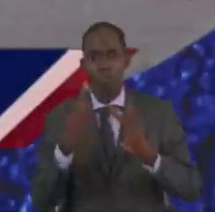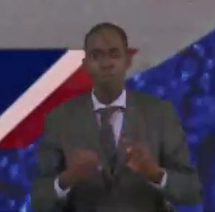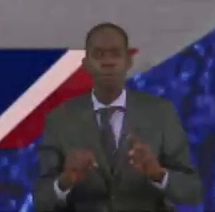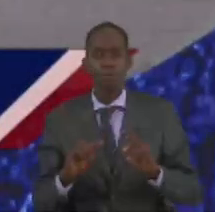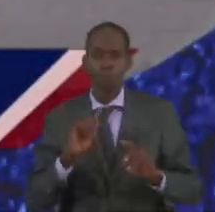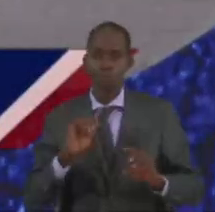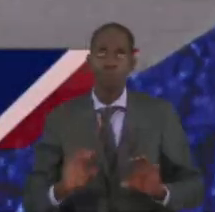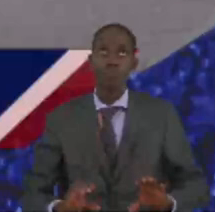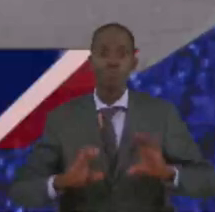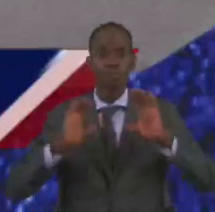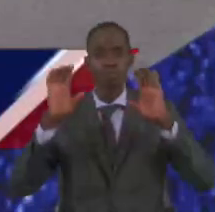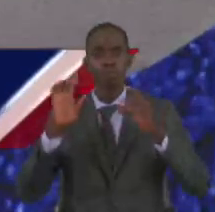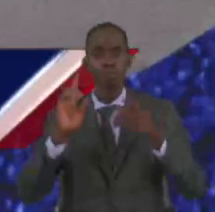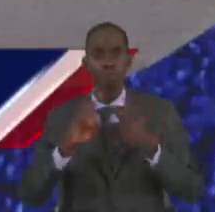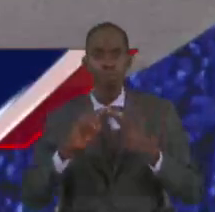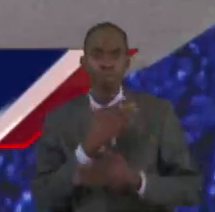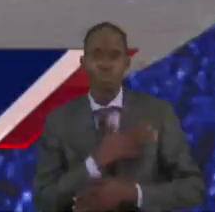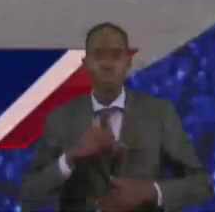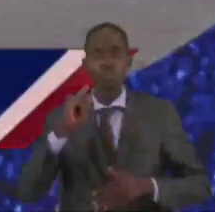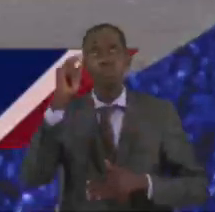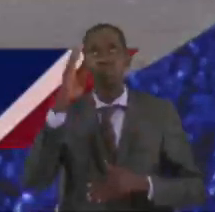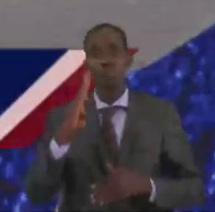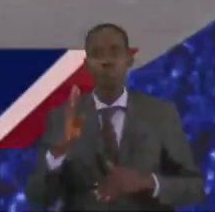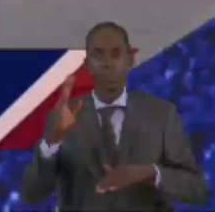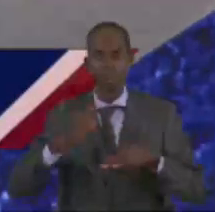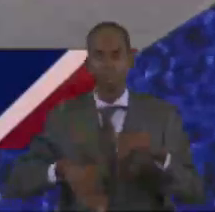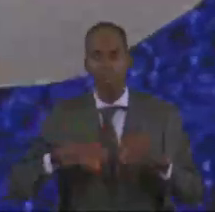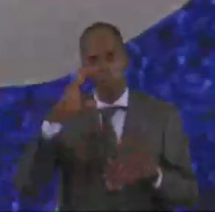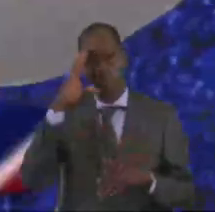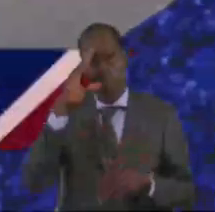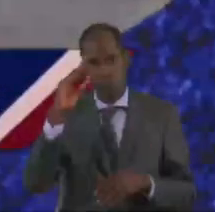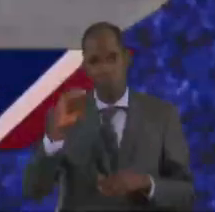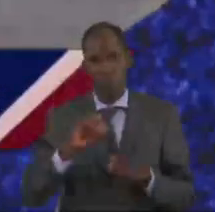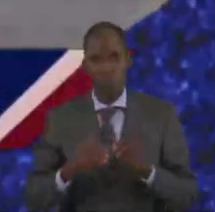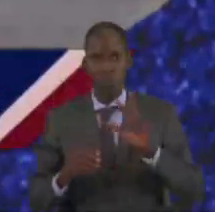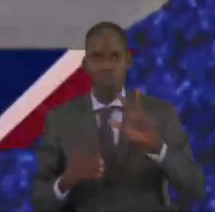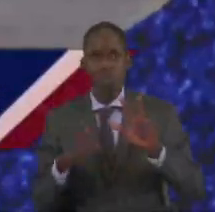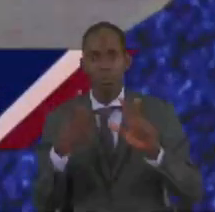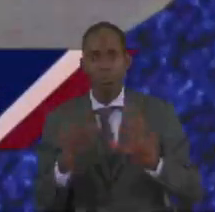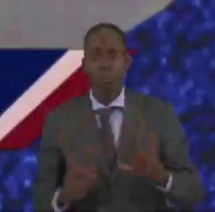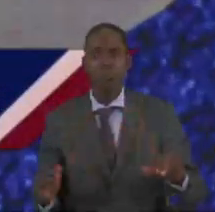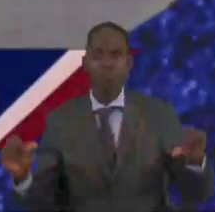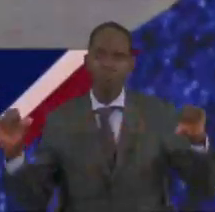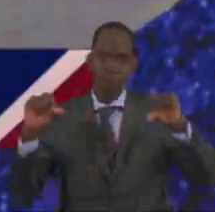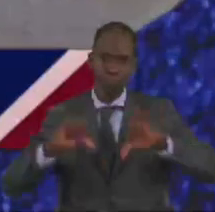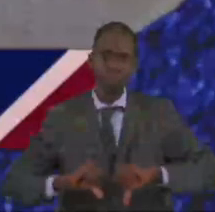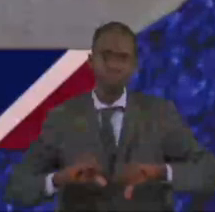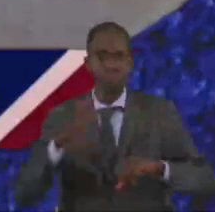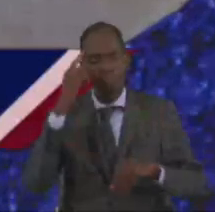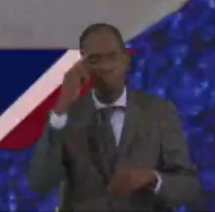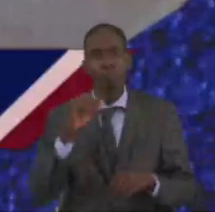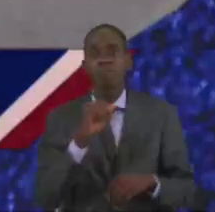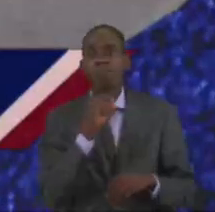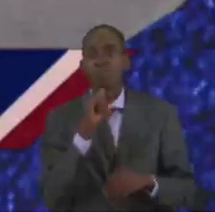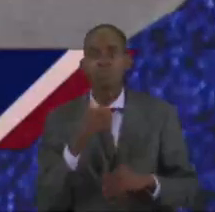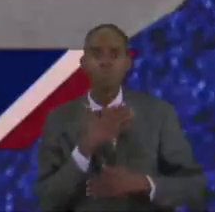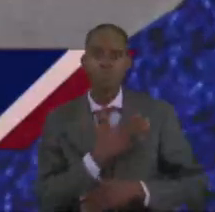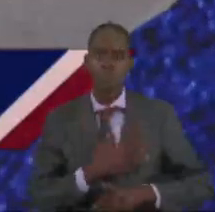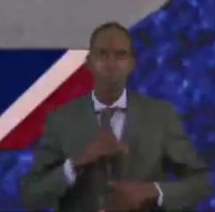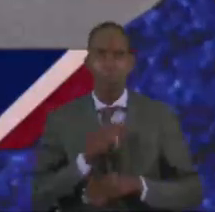Dieu plutôt qu'aux hommes. Trois ici, la damnation pour ne pas